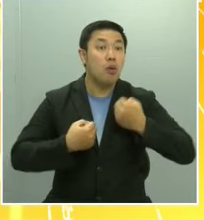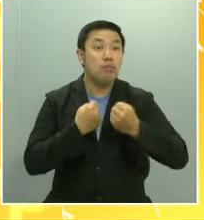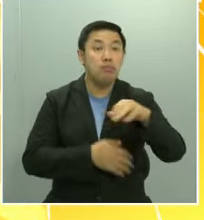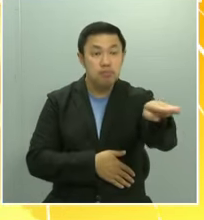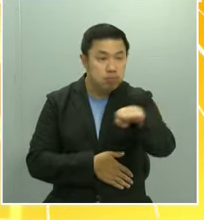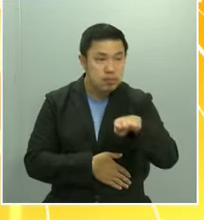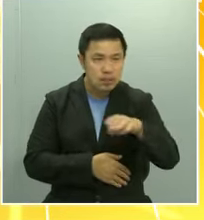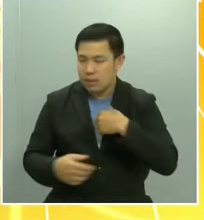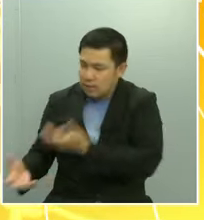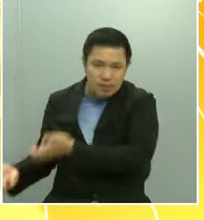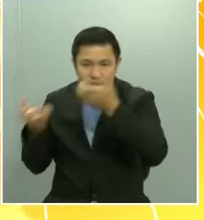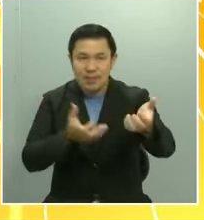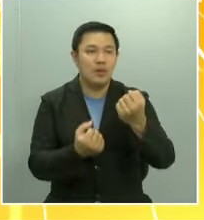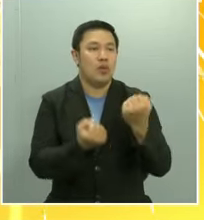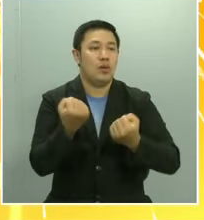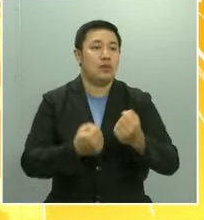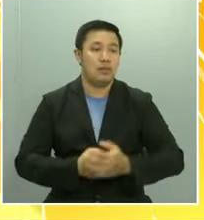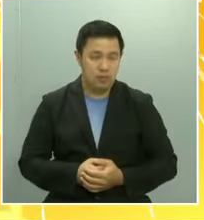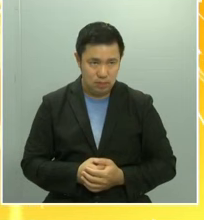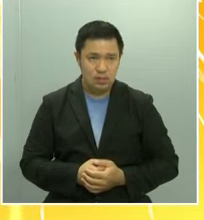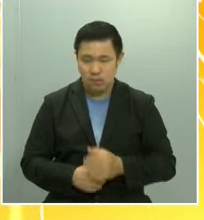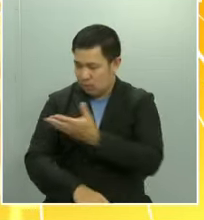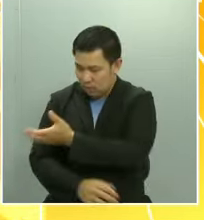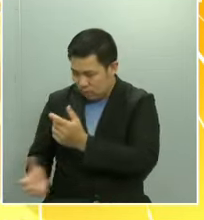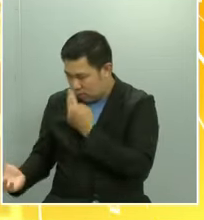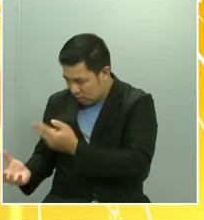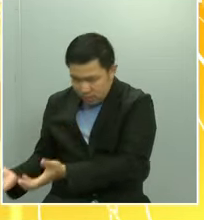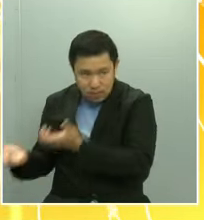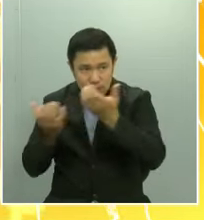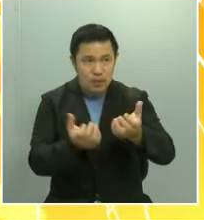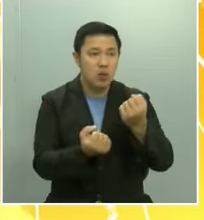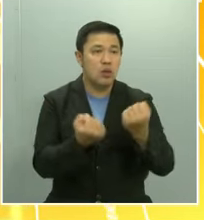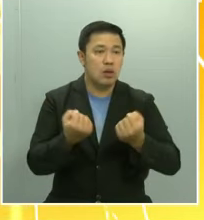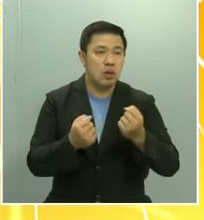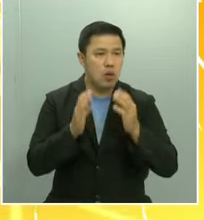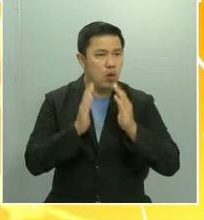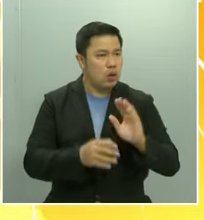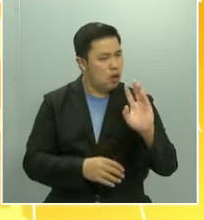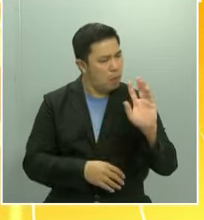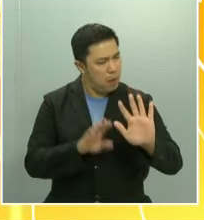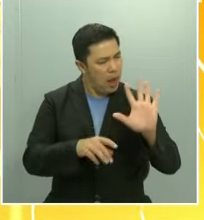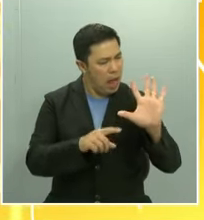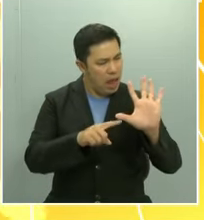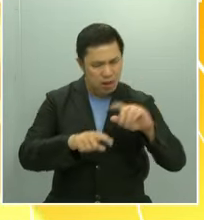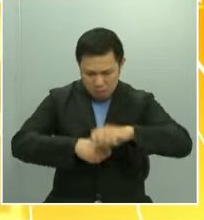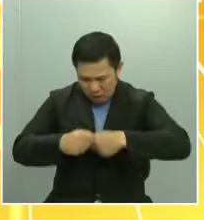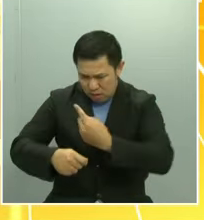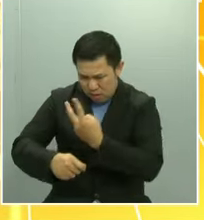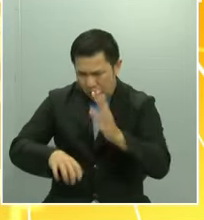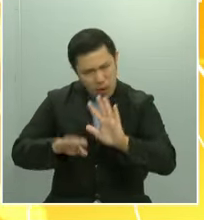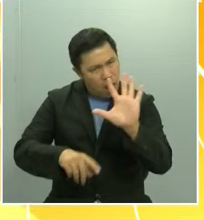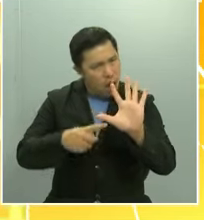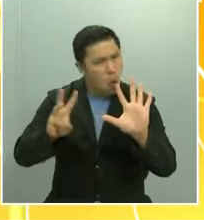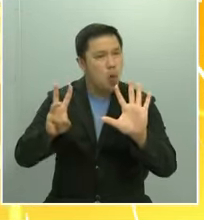วยลังกลับมาผมก็เลยช่วยยกขึ้นประมาณ5-6มัดครับแล้วอ้อยมันขวางถน